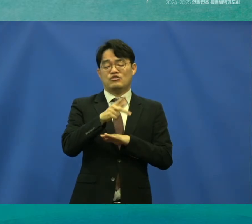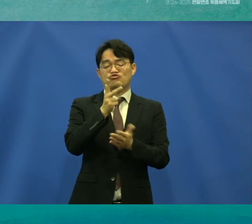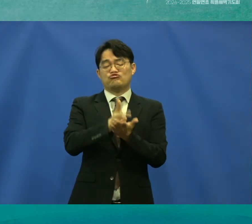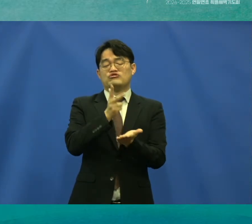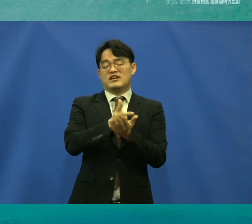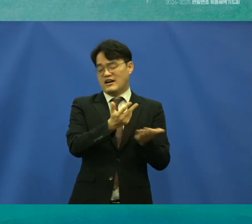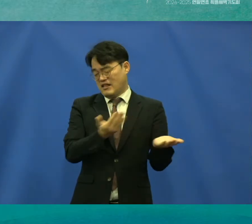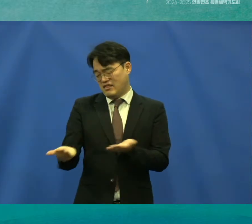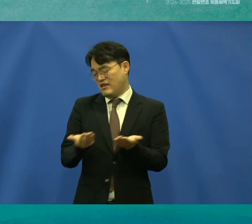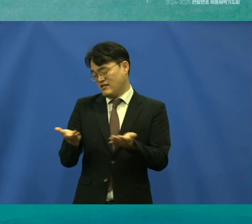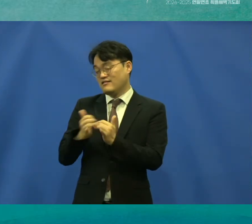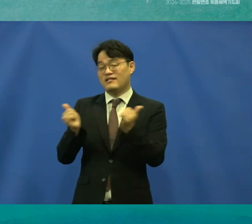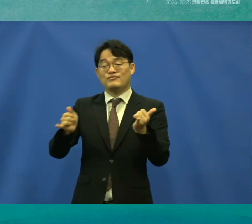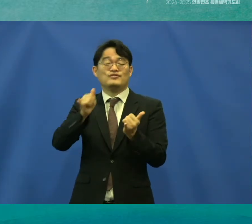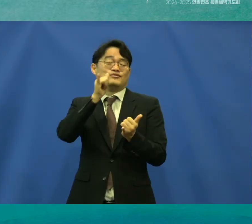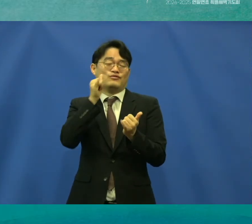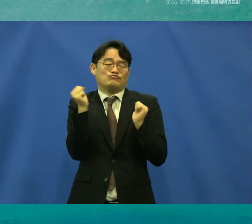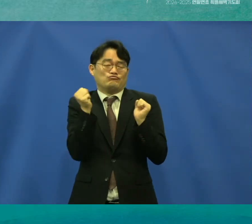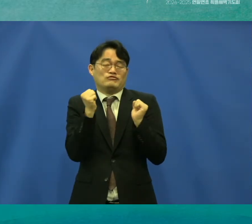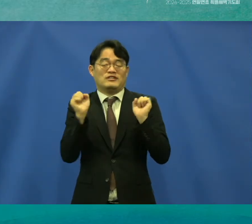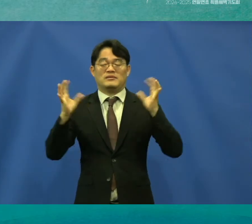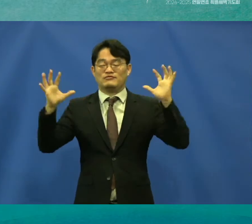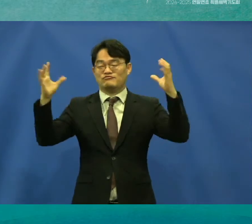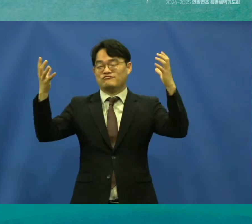한번 박수 한번 치겠습니다.